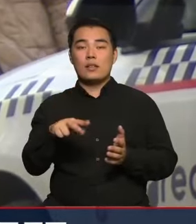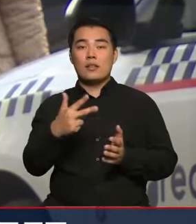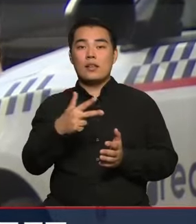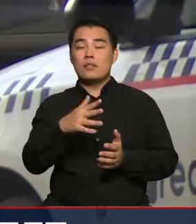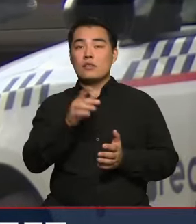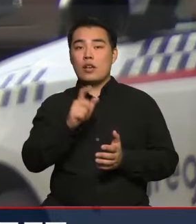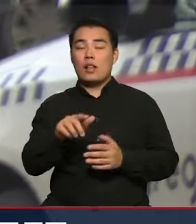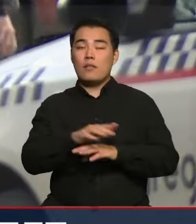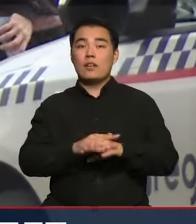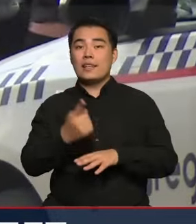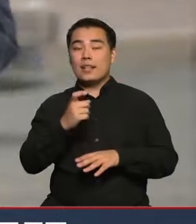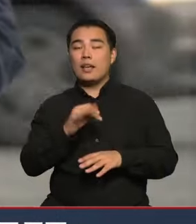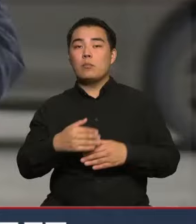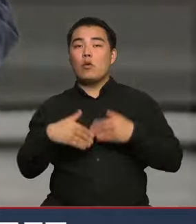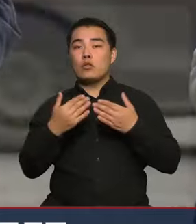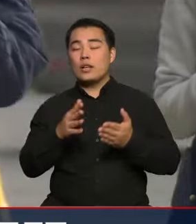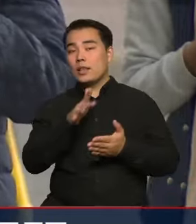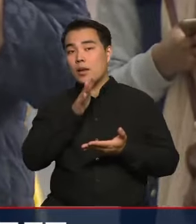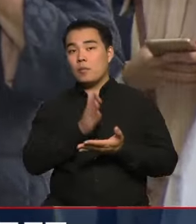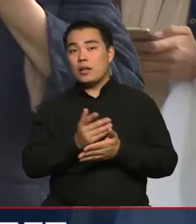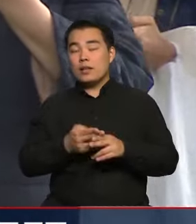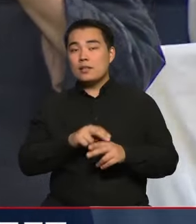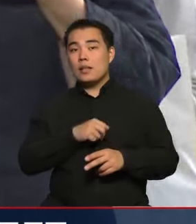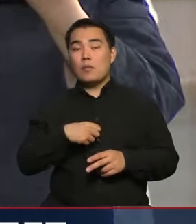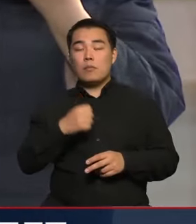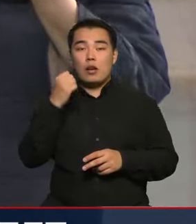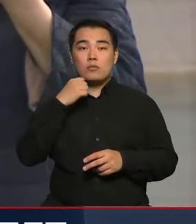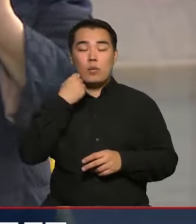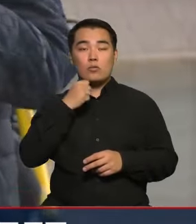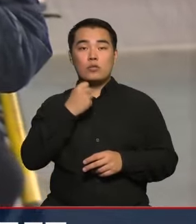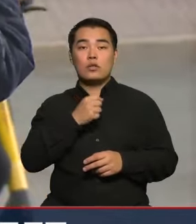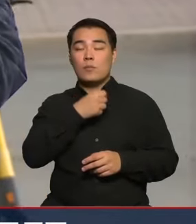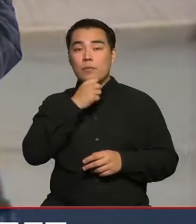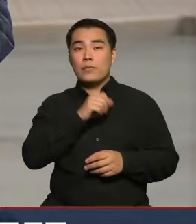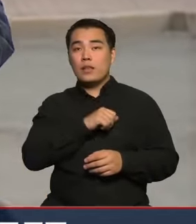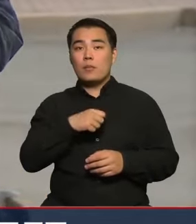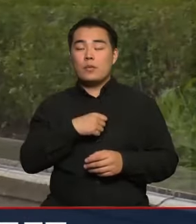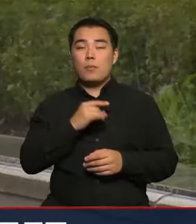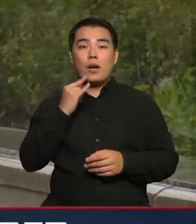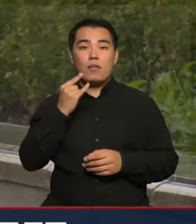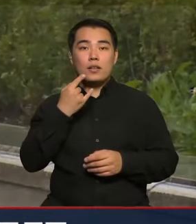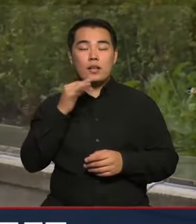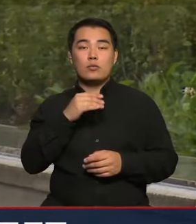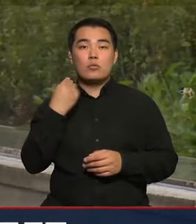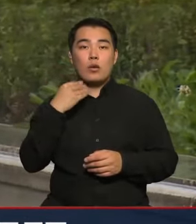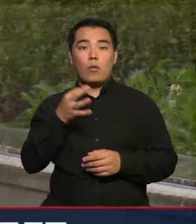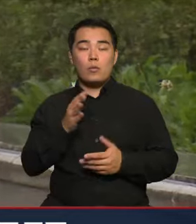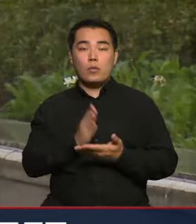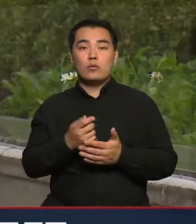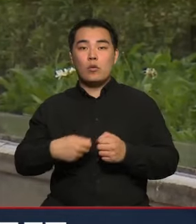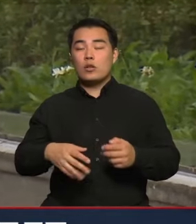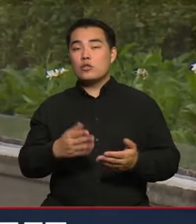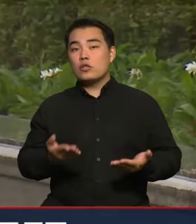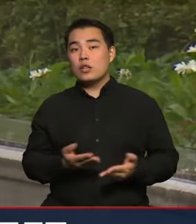возрасте 100 и более лет а самые пожилые казахстанцы живут в Павлодарской и туркестанской областях долгожителям по